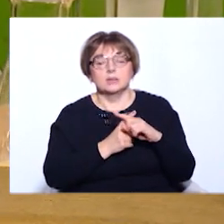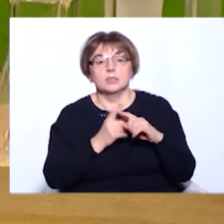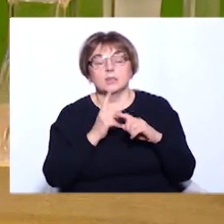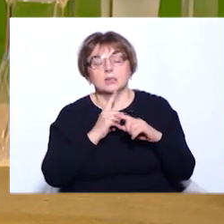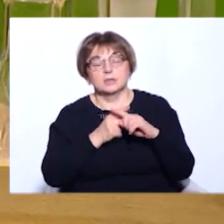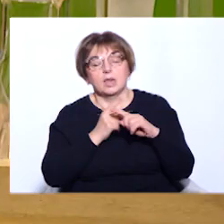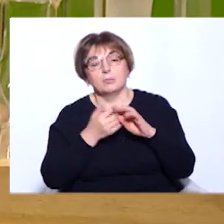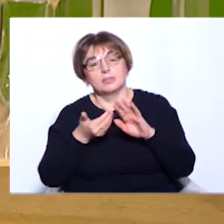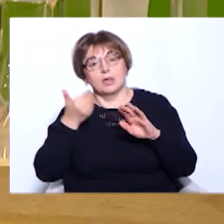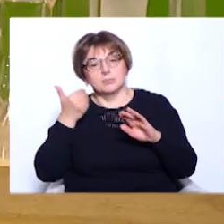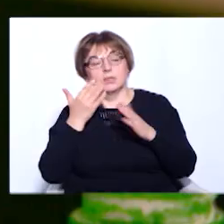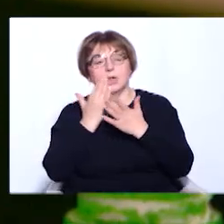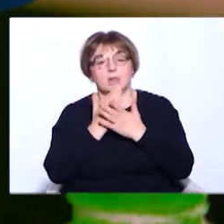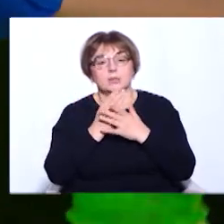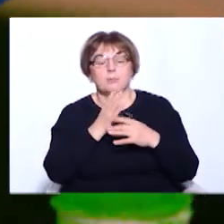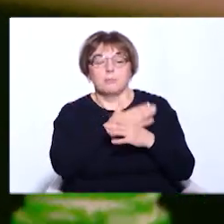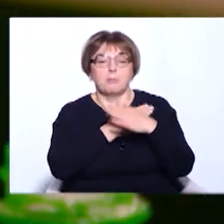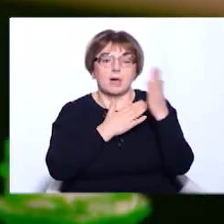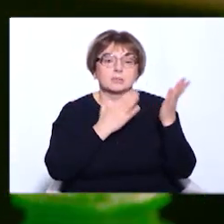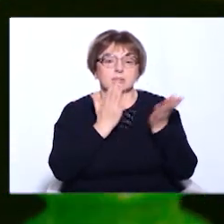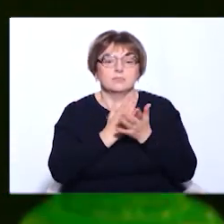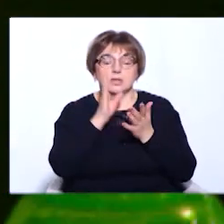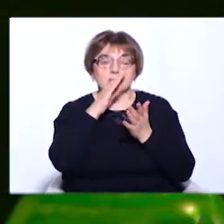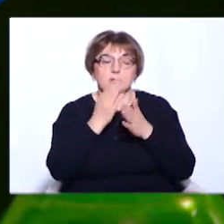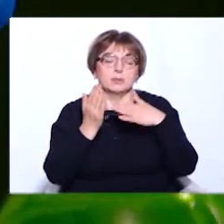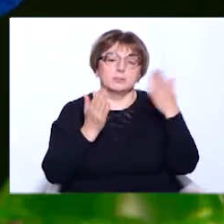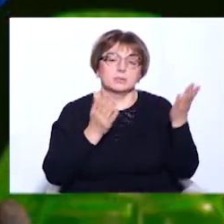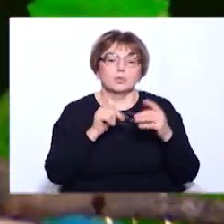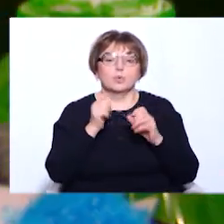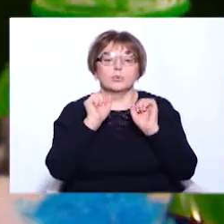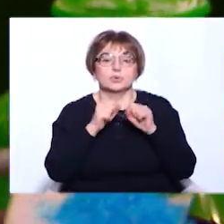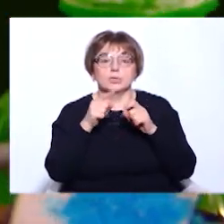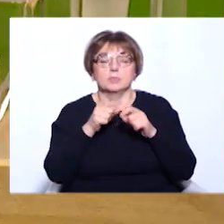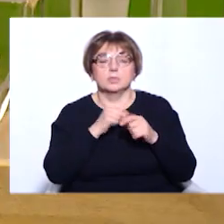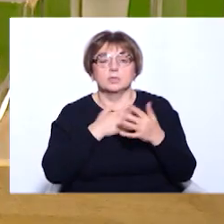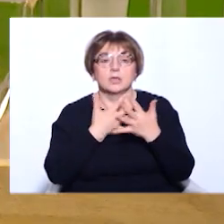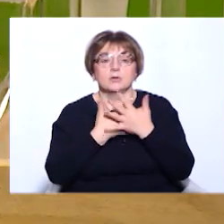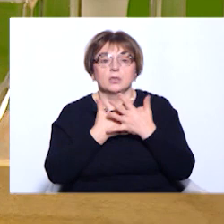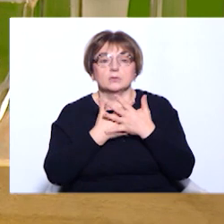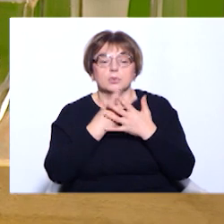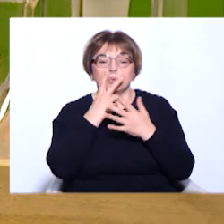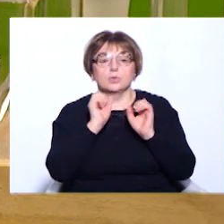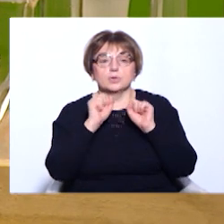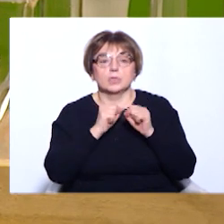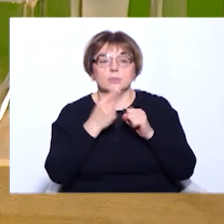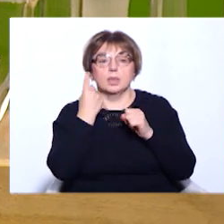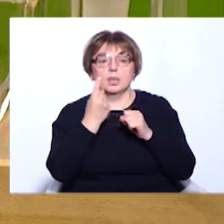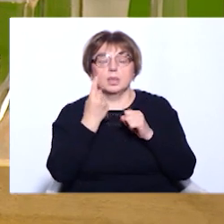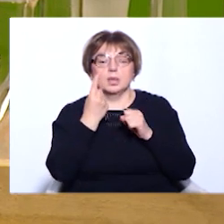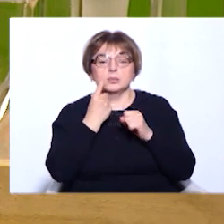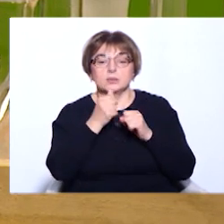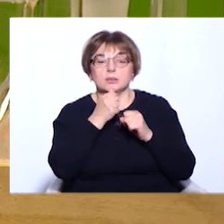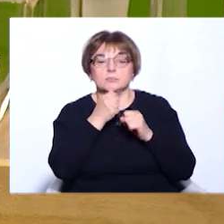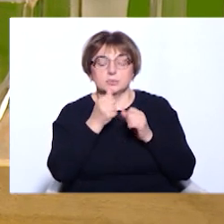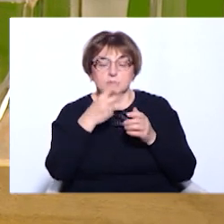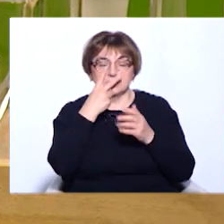წყალბადამდე მდებარეობს, ანუ წყალბადის მარცხნივ არის. როგორ შეიძლება ეს მეტალები თავის აქტიურობას ავლენდნენ? ერთ-ერთი ქიმიური